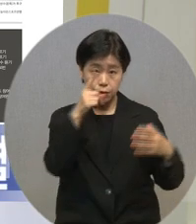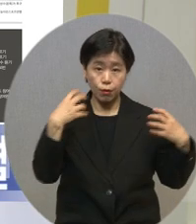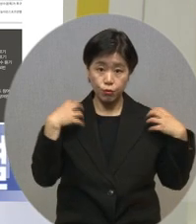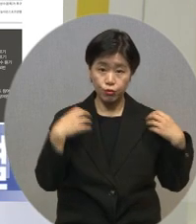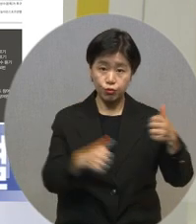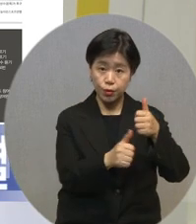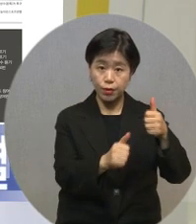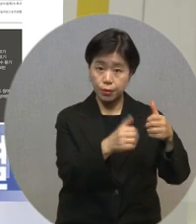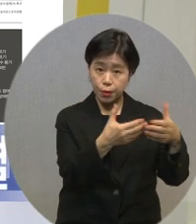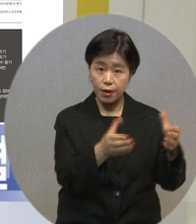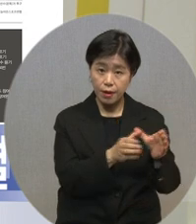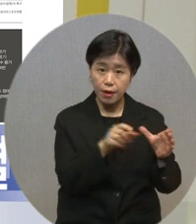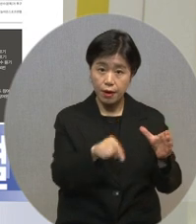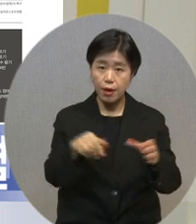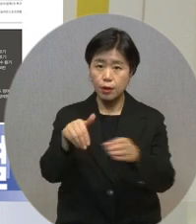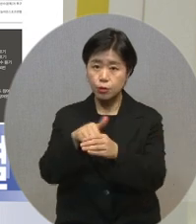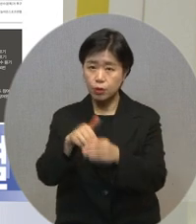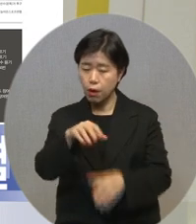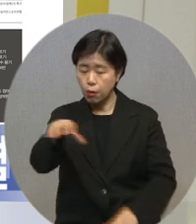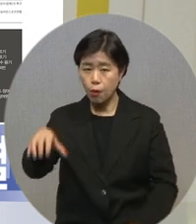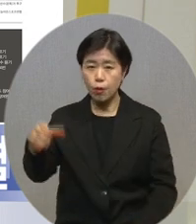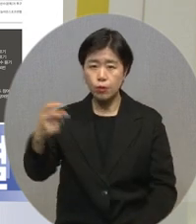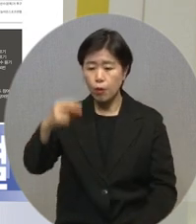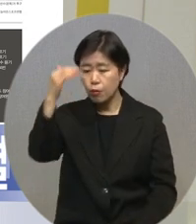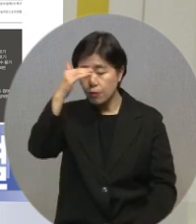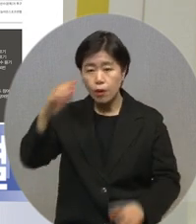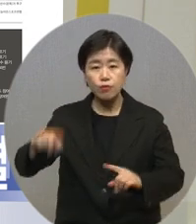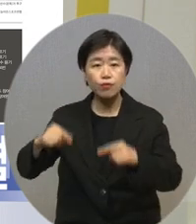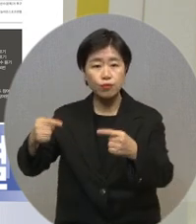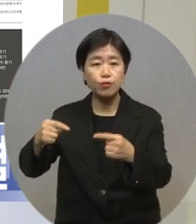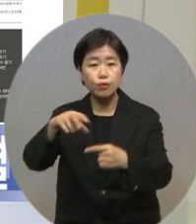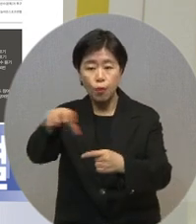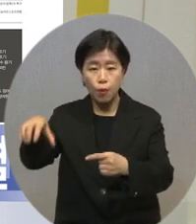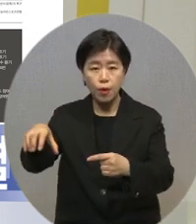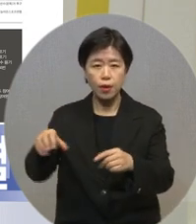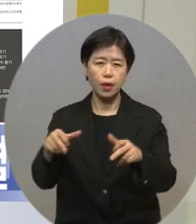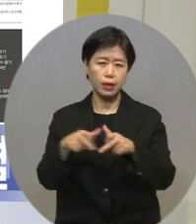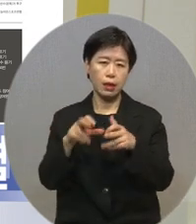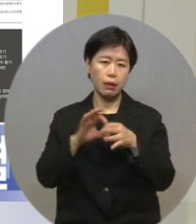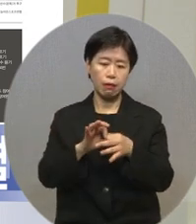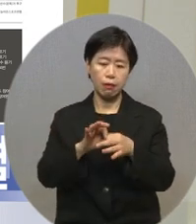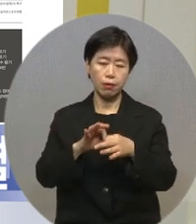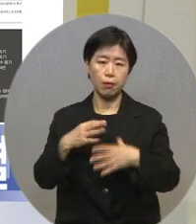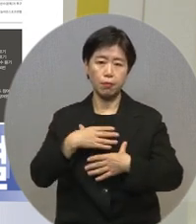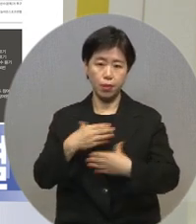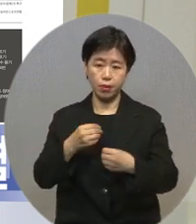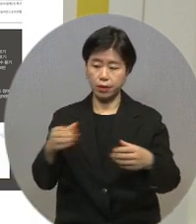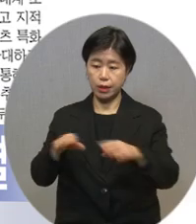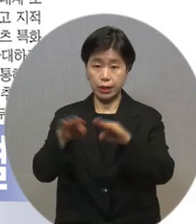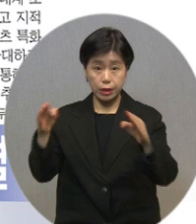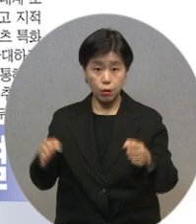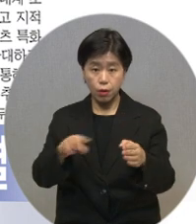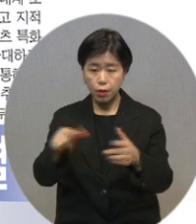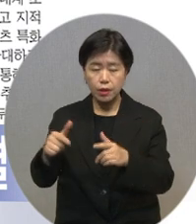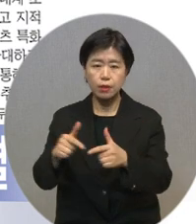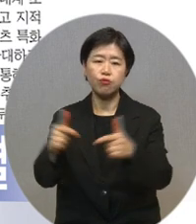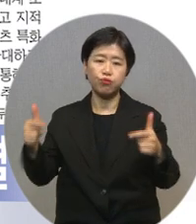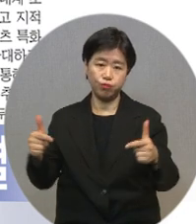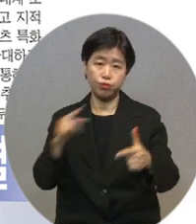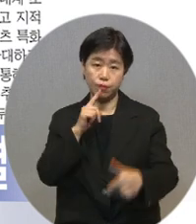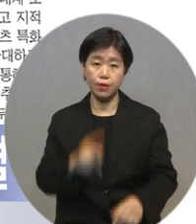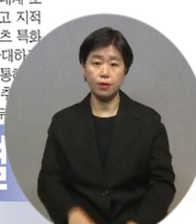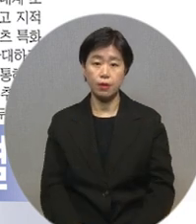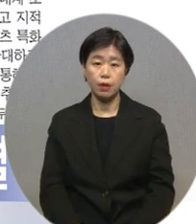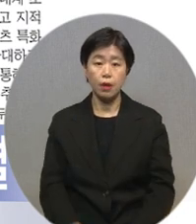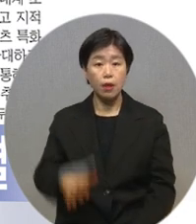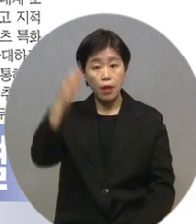위원회가 문화 유적지와 공연장에 장애인 편의 시설 확대 설치 등을 제한했다는 소식인데요 국민 통합는 우리